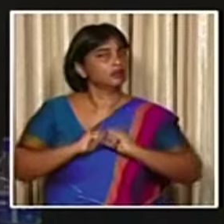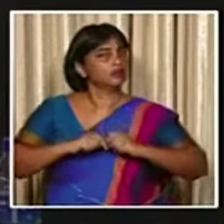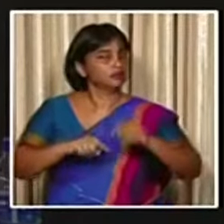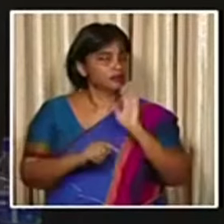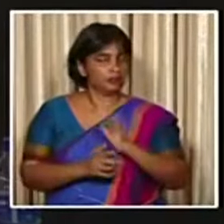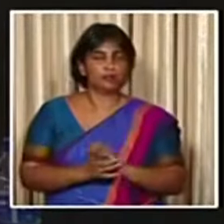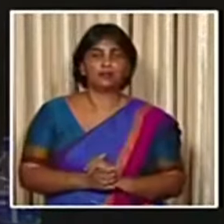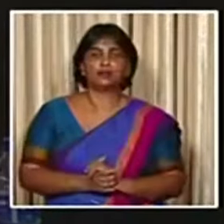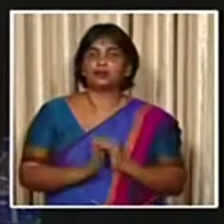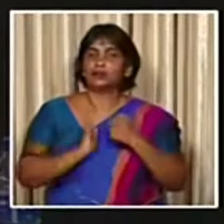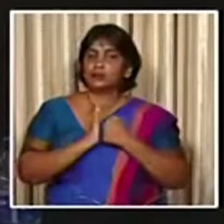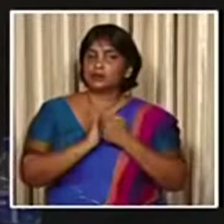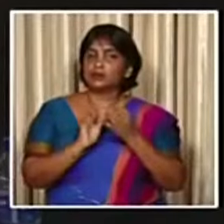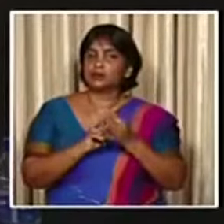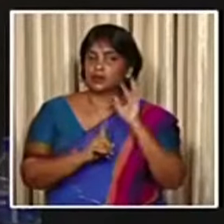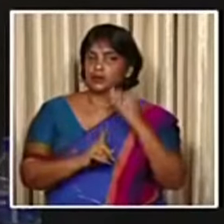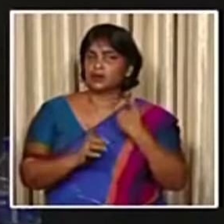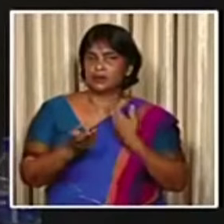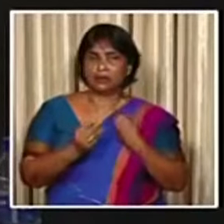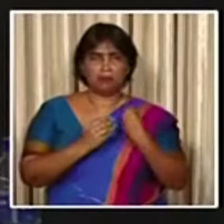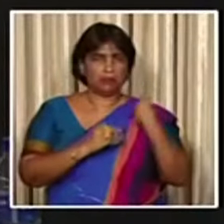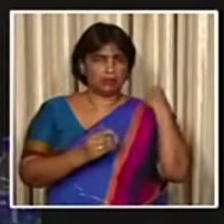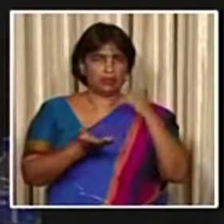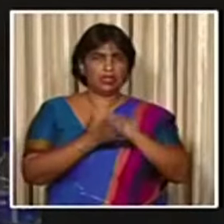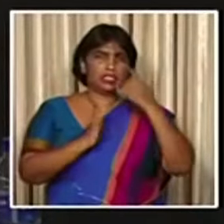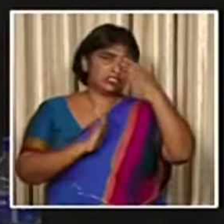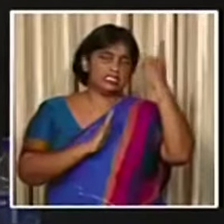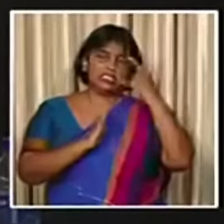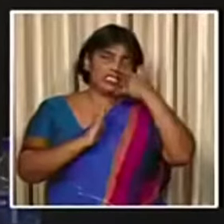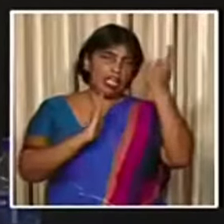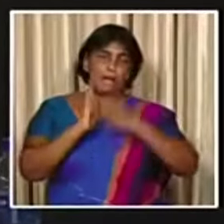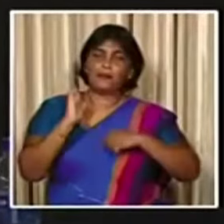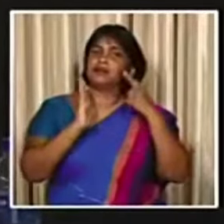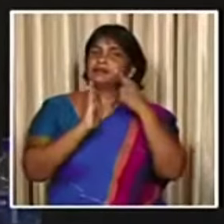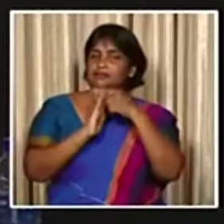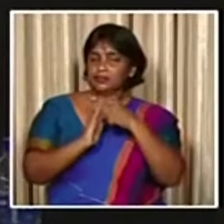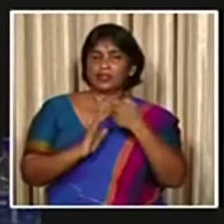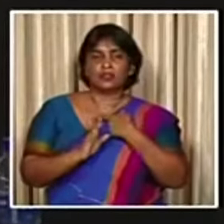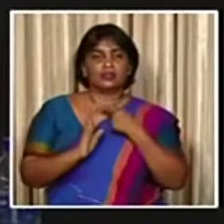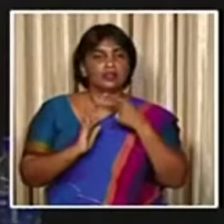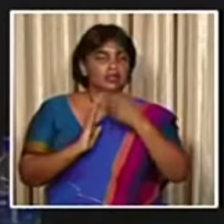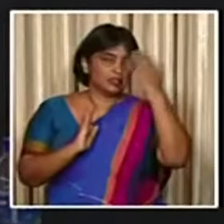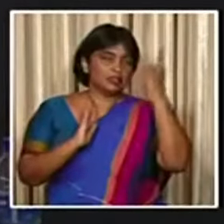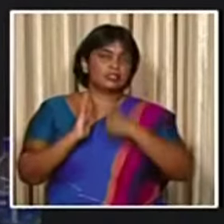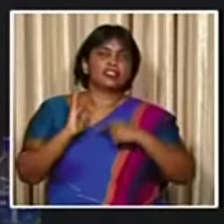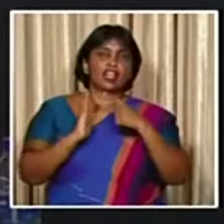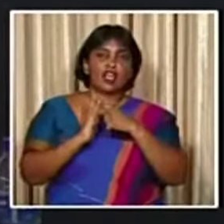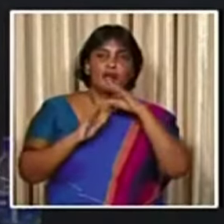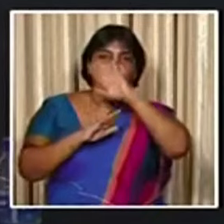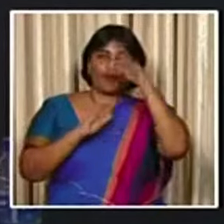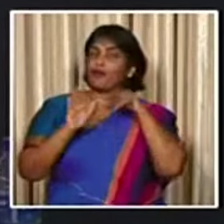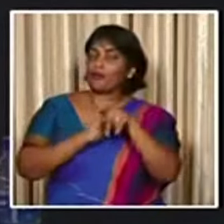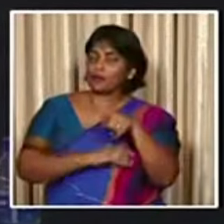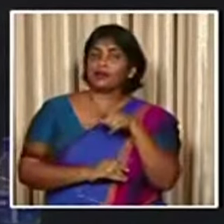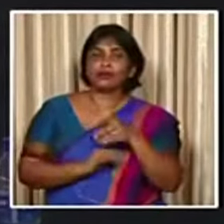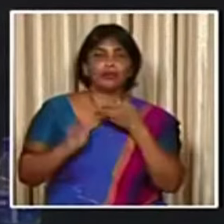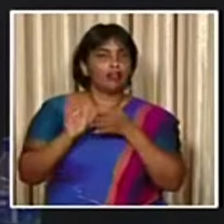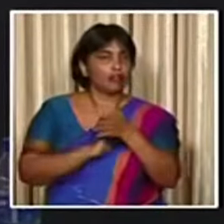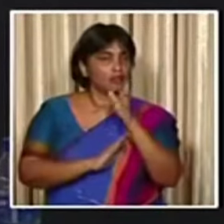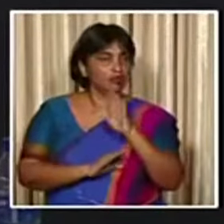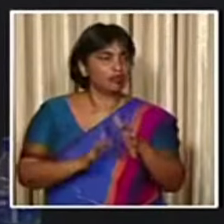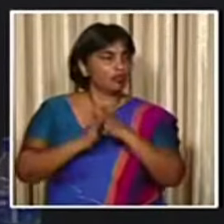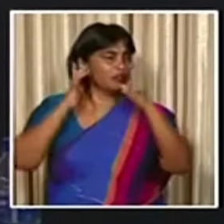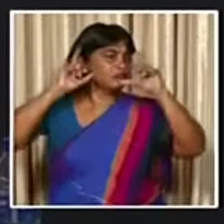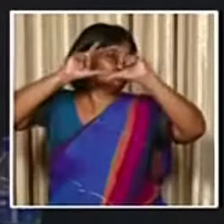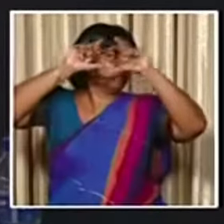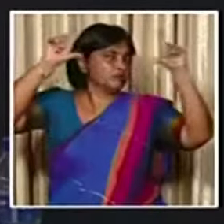ක්‍රියාත්මක වෙමින් පවතින්නේ. ගරු සභාපතිතුමනි, මම ගියා මේ ළඟදී යාපනයට. එතකොට මම ගියා යාපනයේ කොටුවට. ඒ කොටුවට ඇතුල් වෙන තැන